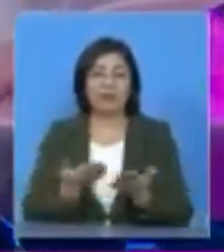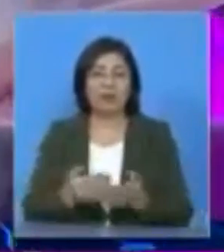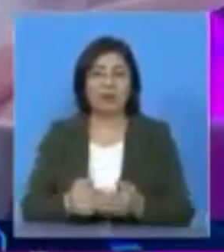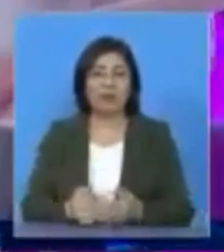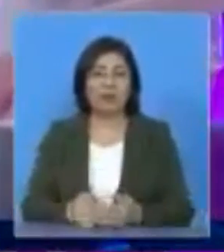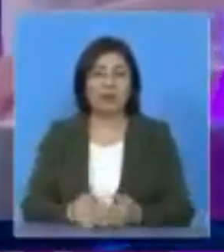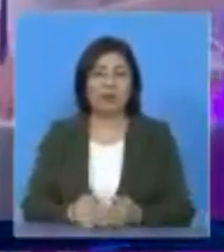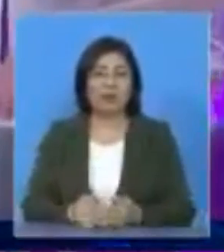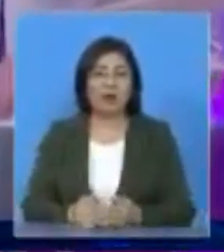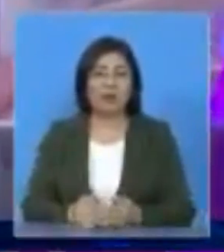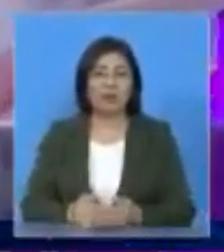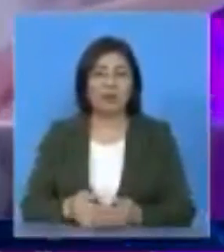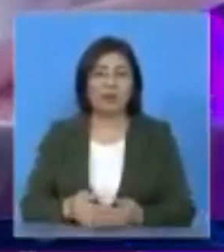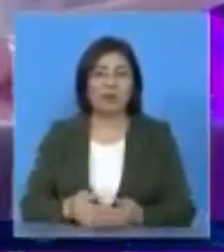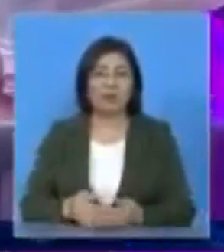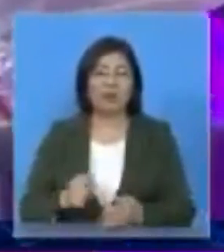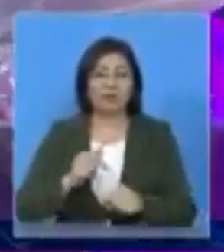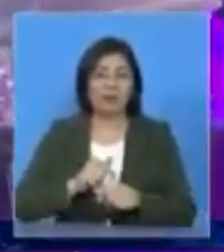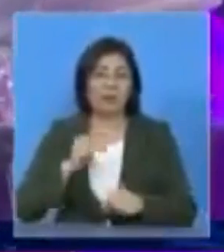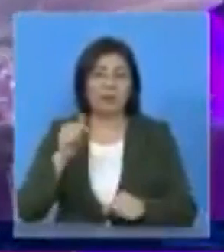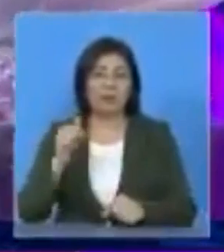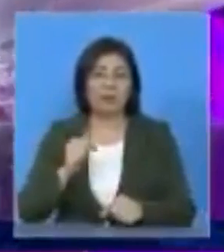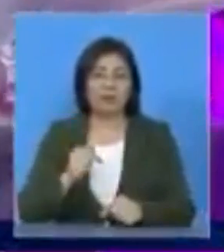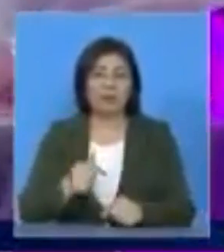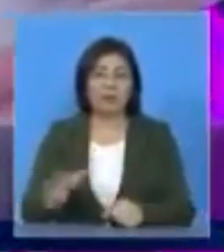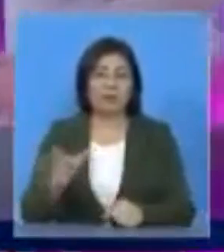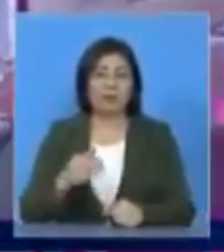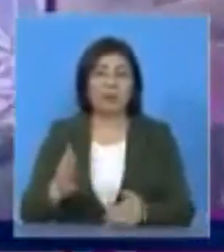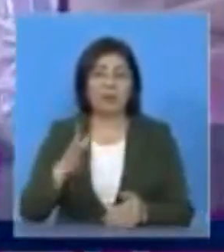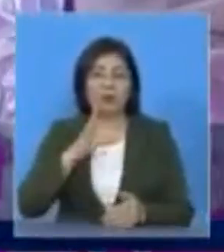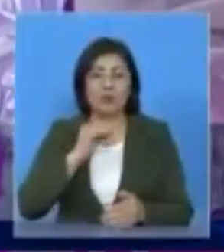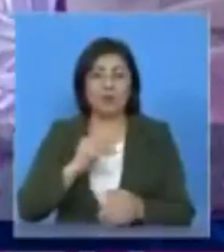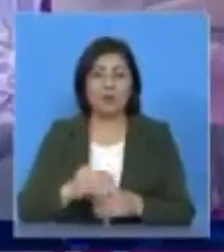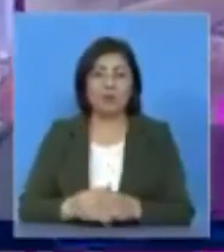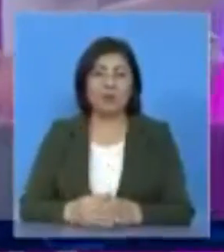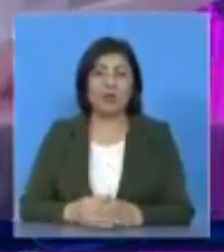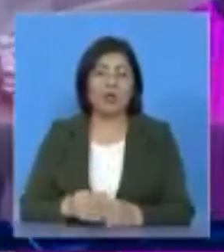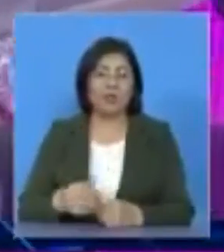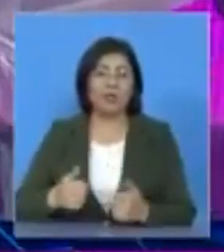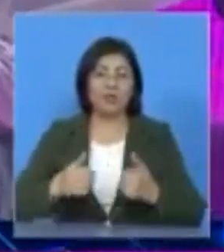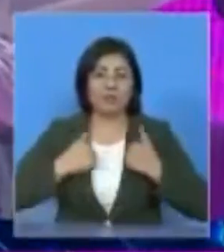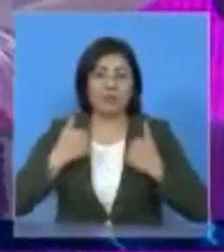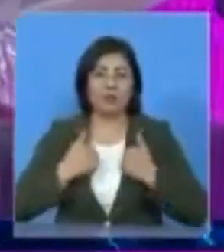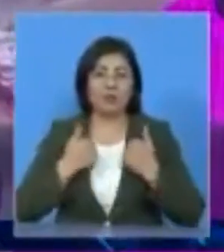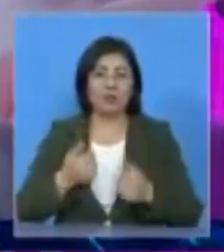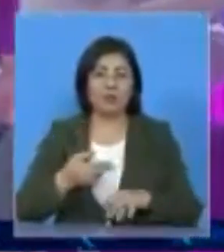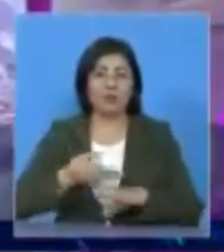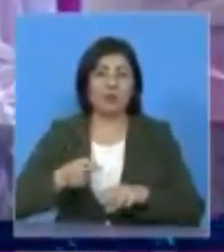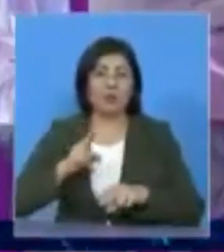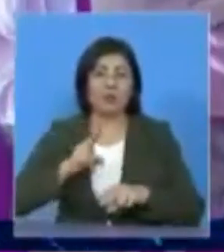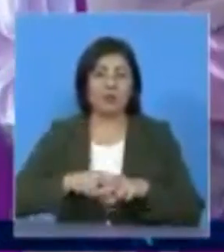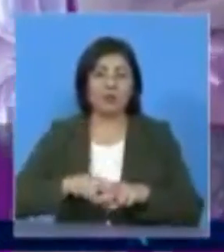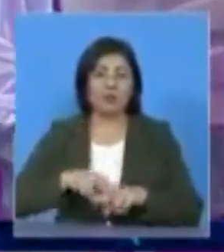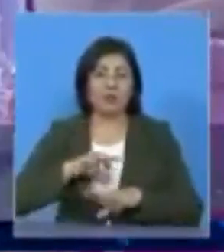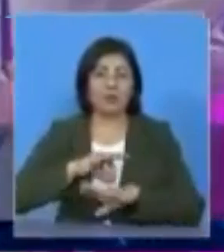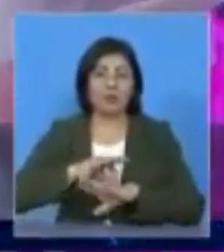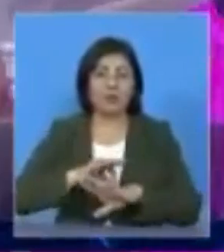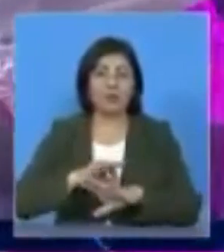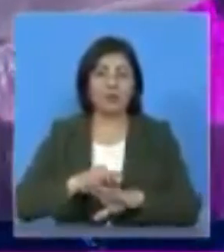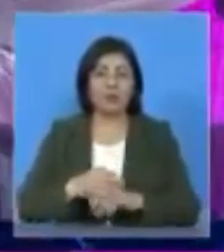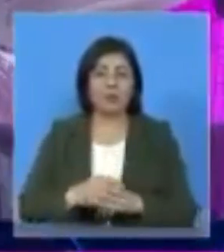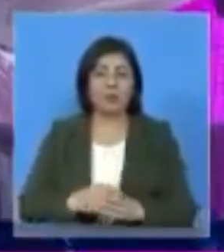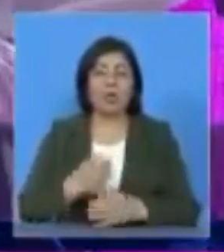петь и нести прекрасные людям. Мы поэтому приложили максимум усилий, чтобы этот фестиваль состоялся. Я был очень рад,